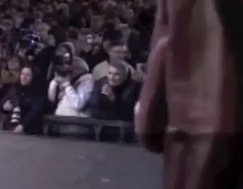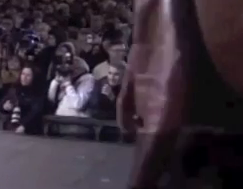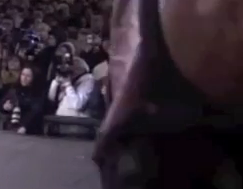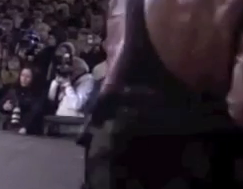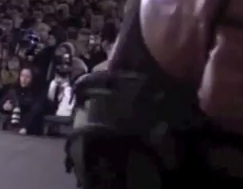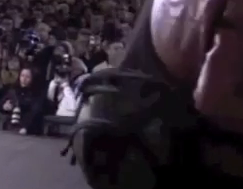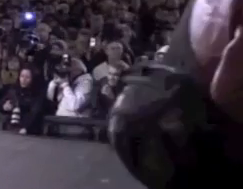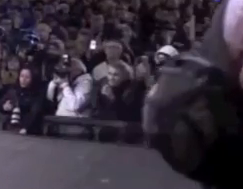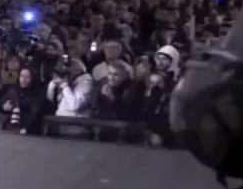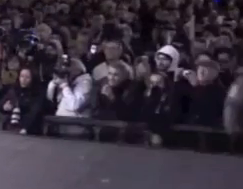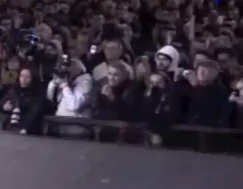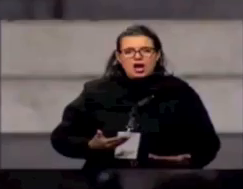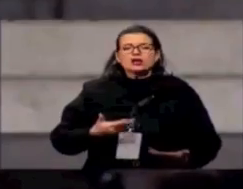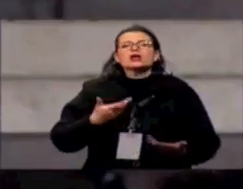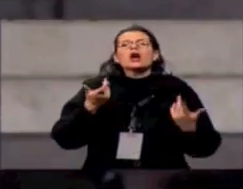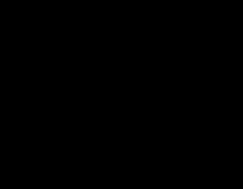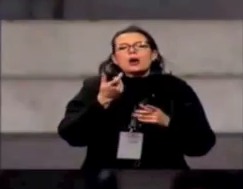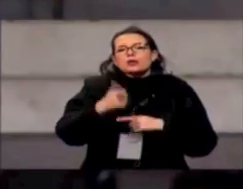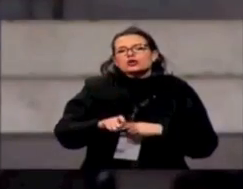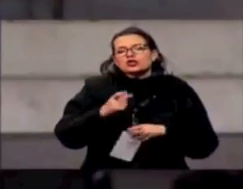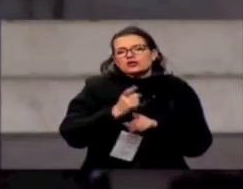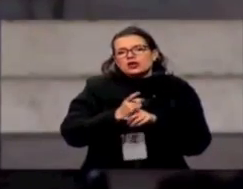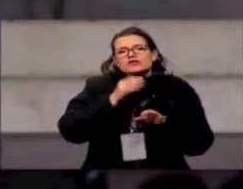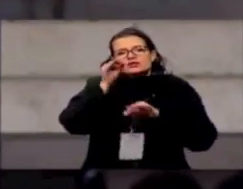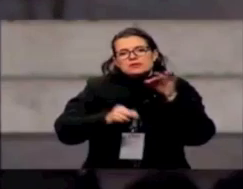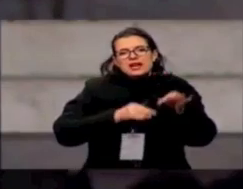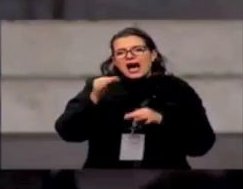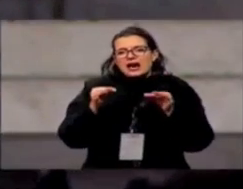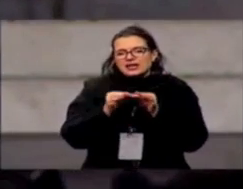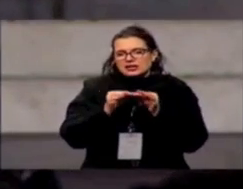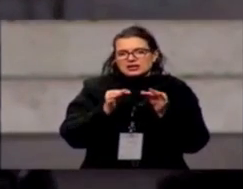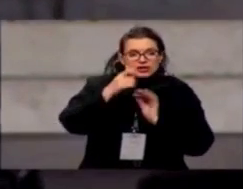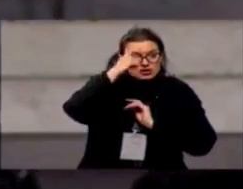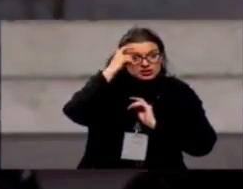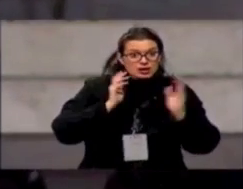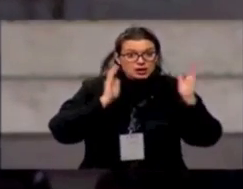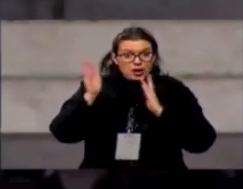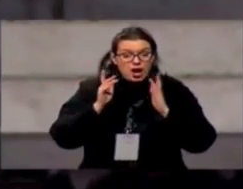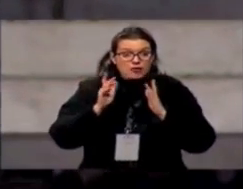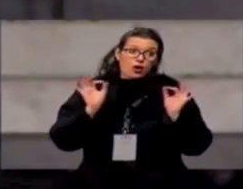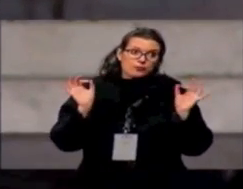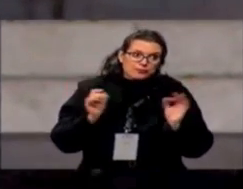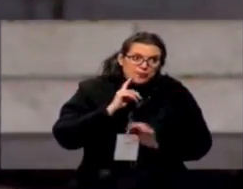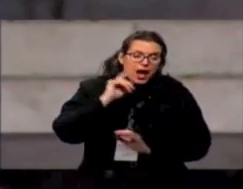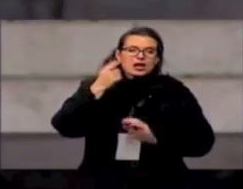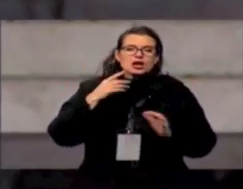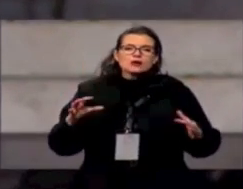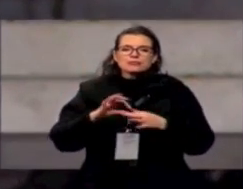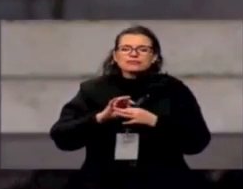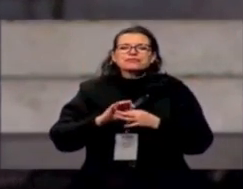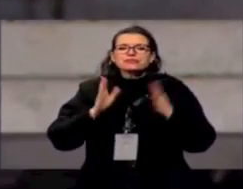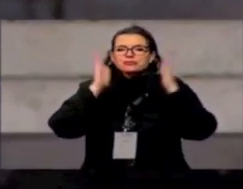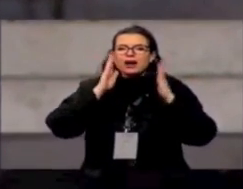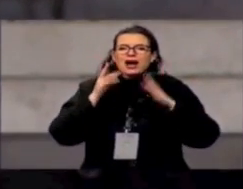parlare di trattativa stato mafia e legami con mafia capitale ma vorrei dire qualcosa che mi